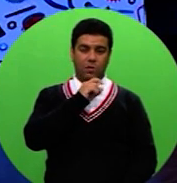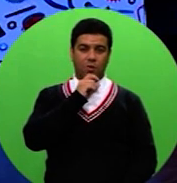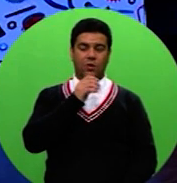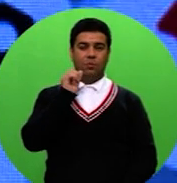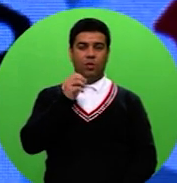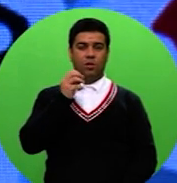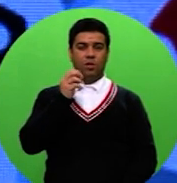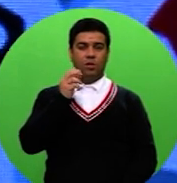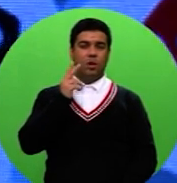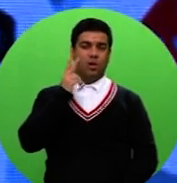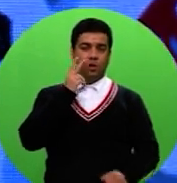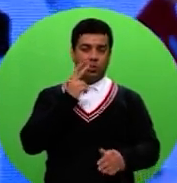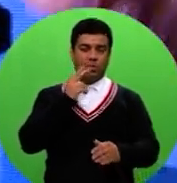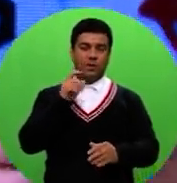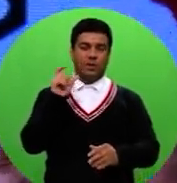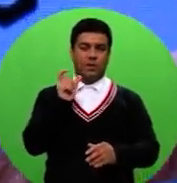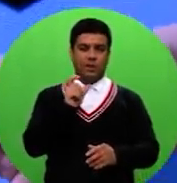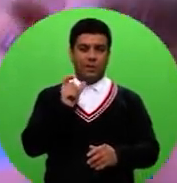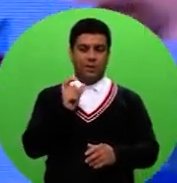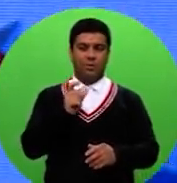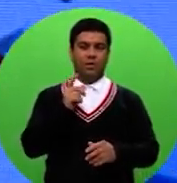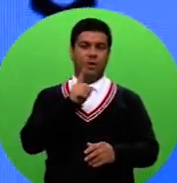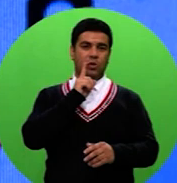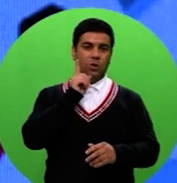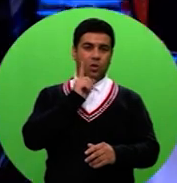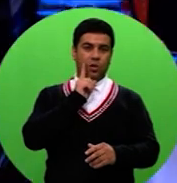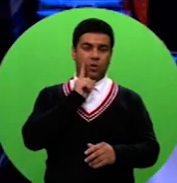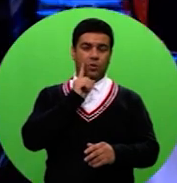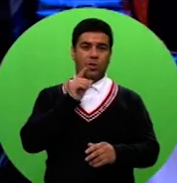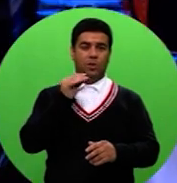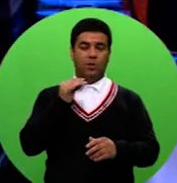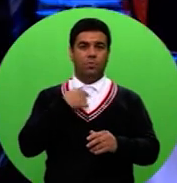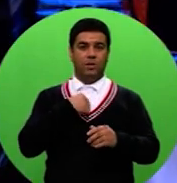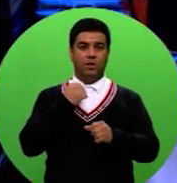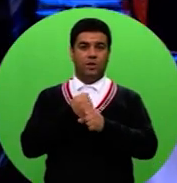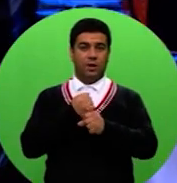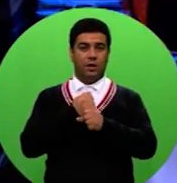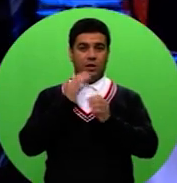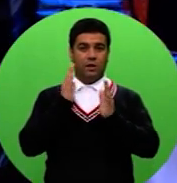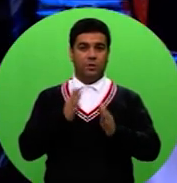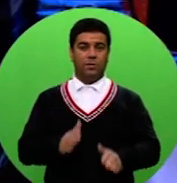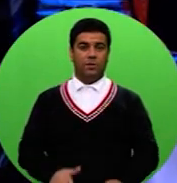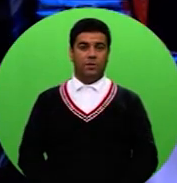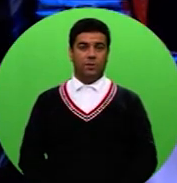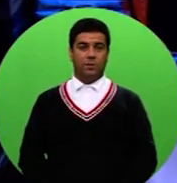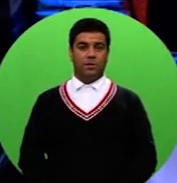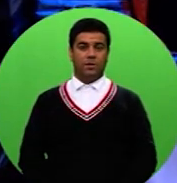коричневого, оранжевого, синего, зеленого цвета, и мы сделаем